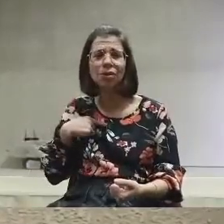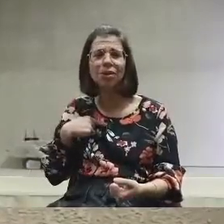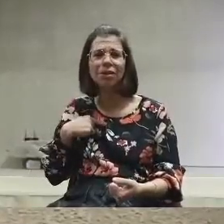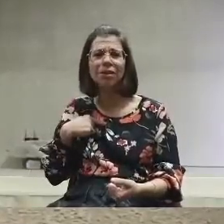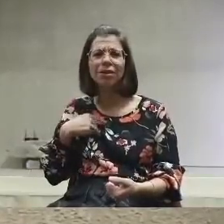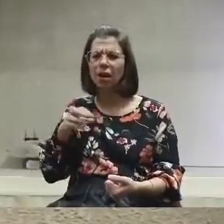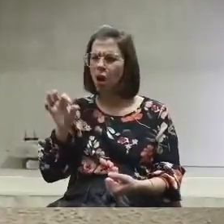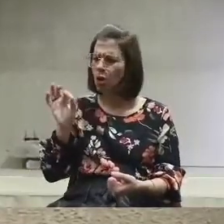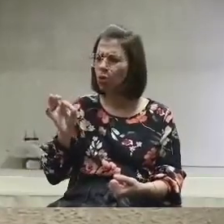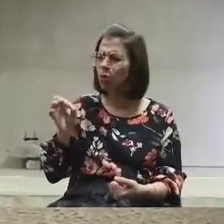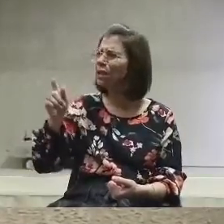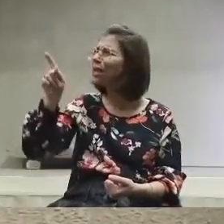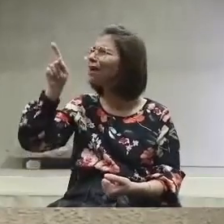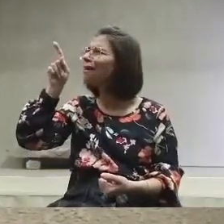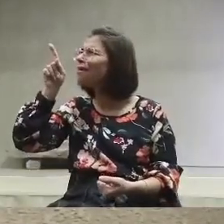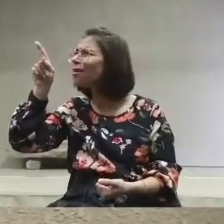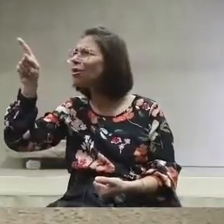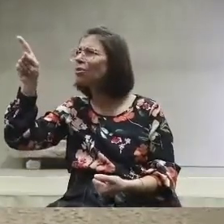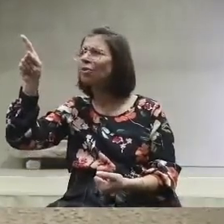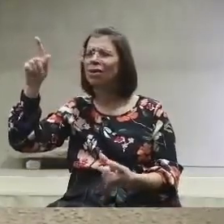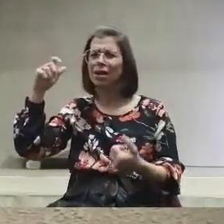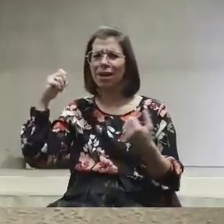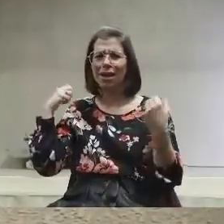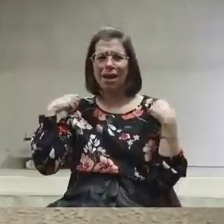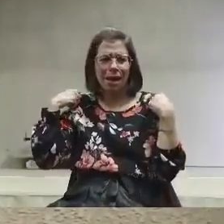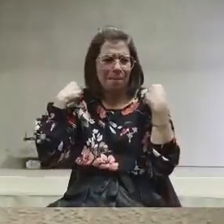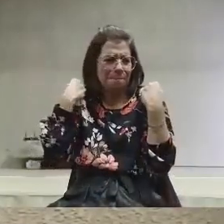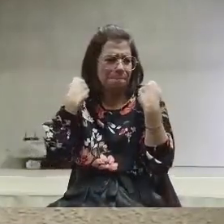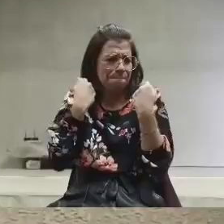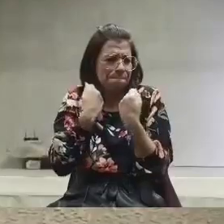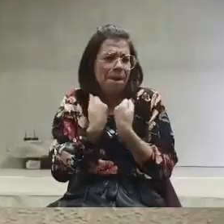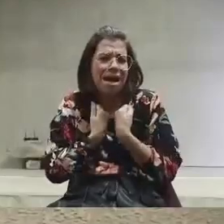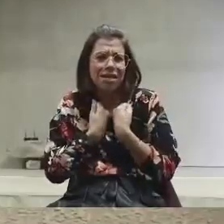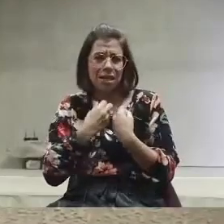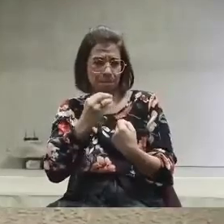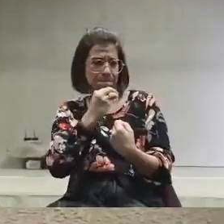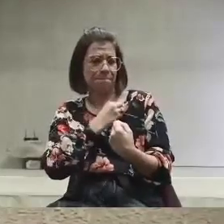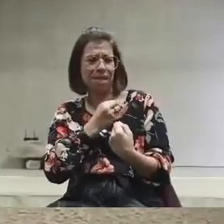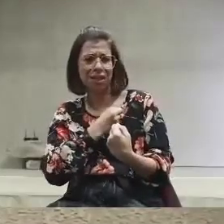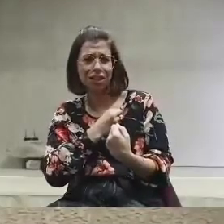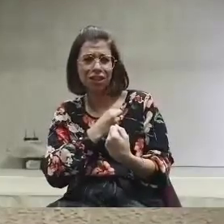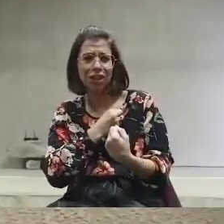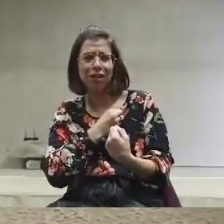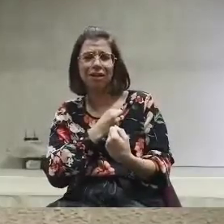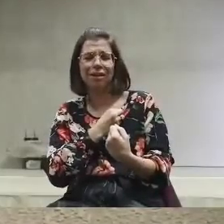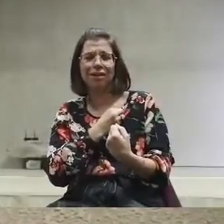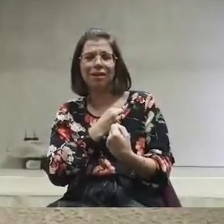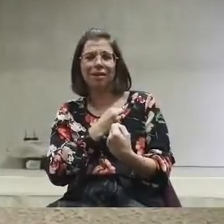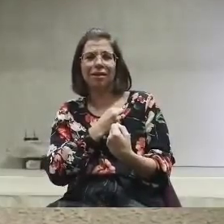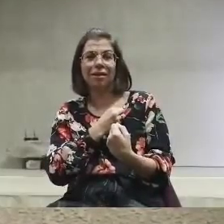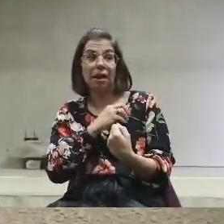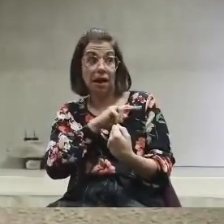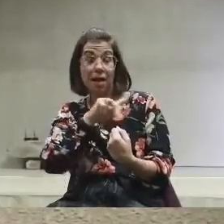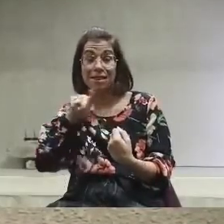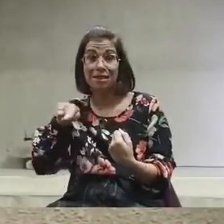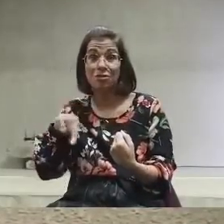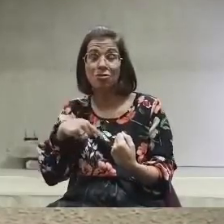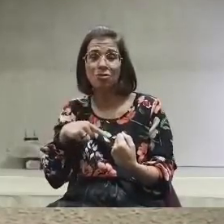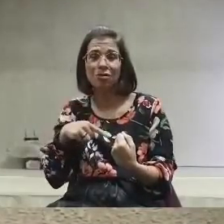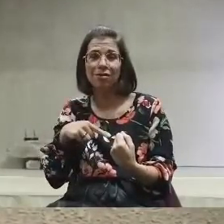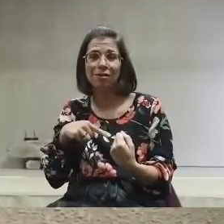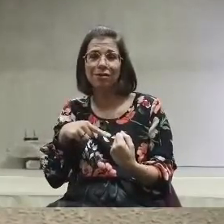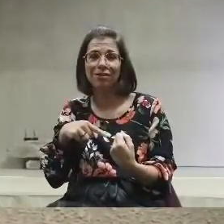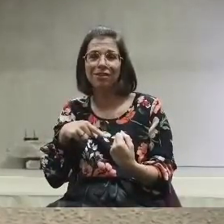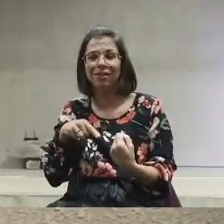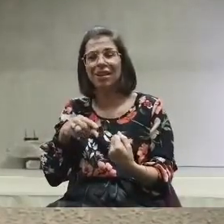a absorbé toute malédiction. Et en échange, il nous donne sa bénédiction. Et il nous a bénis de toute bénédiction dans les lieux